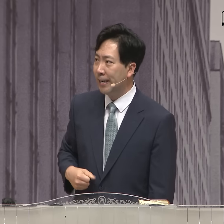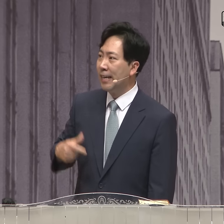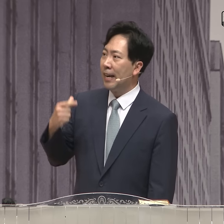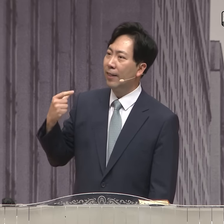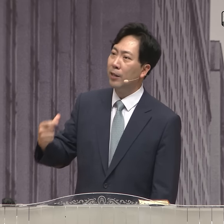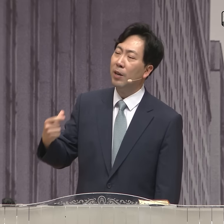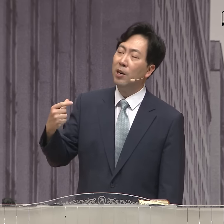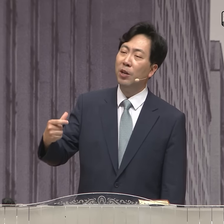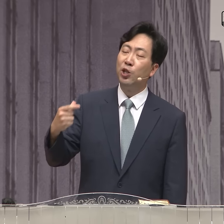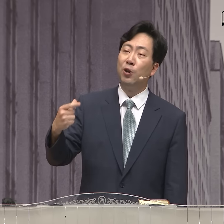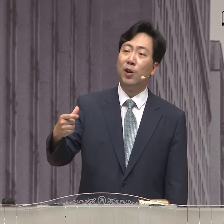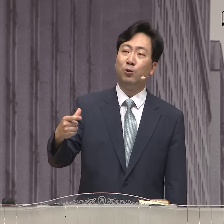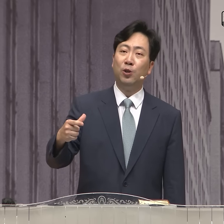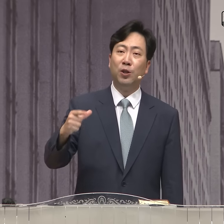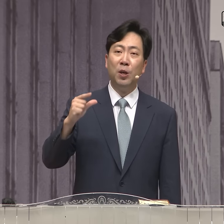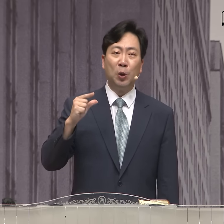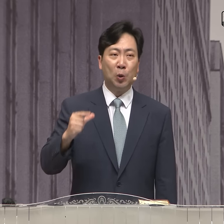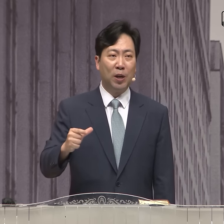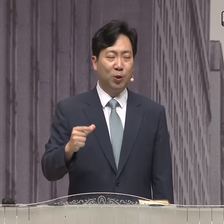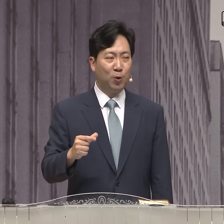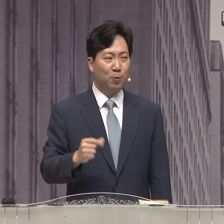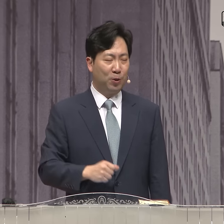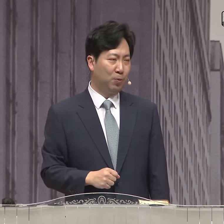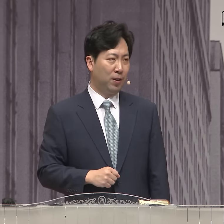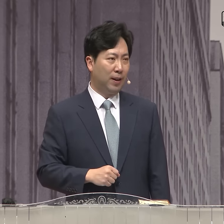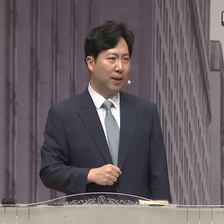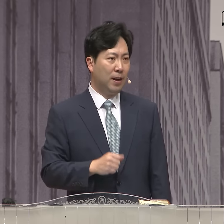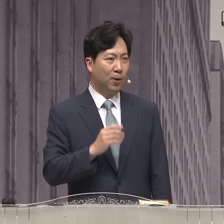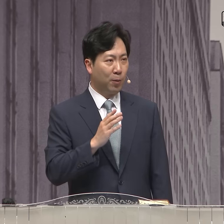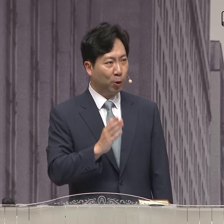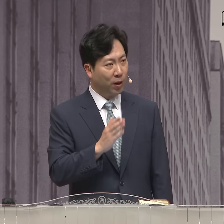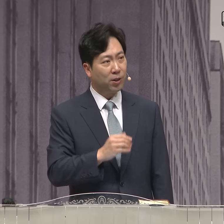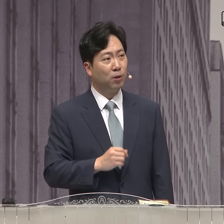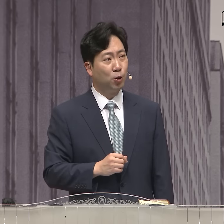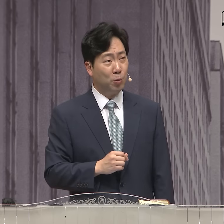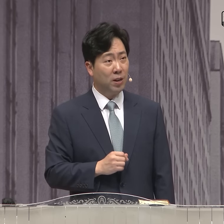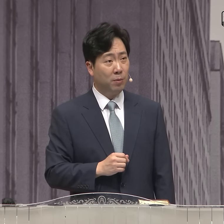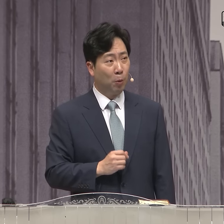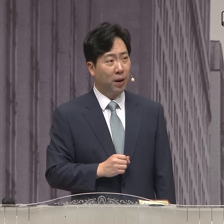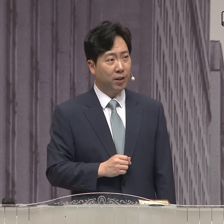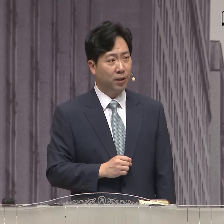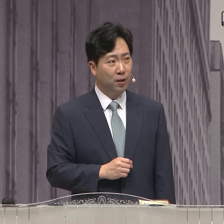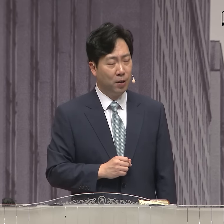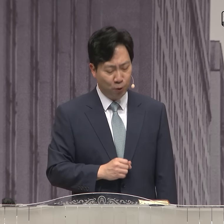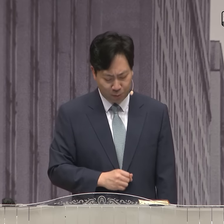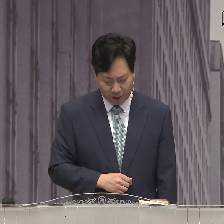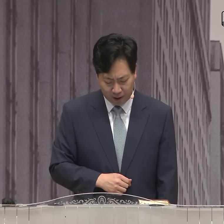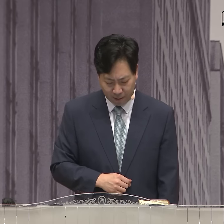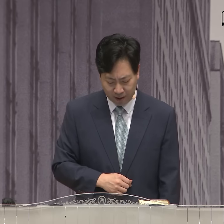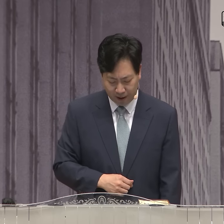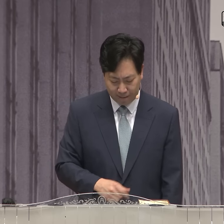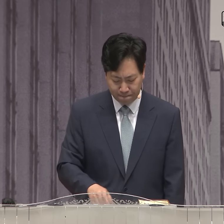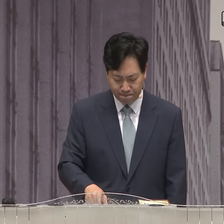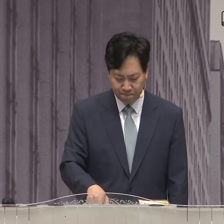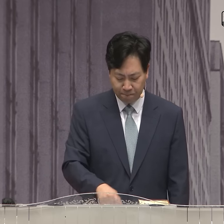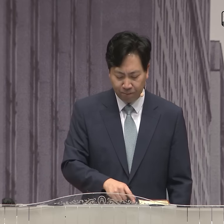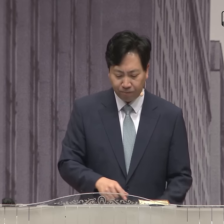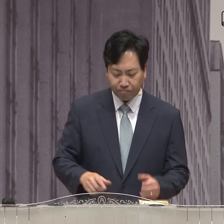그것이 하나님의 이름이 증거될 수 있는 기회인 줄로 믿습니다. 여러분을 통해서 주님의 이름이 높아지기를